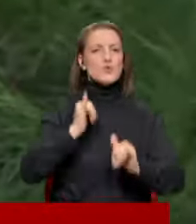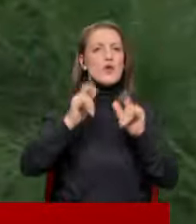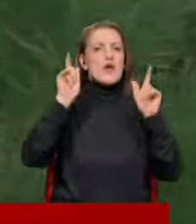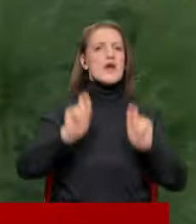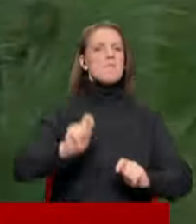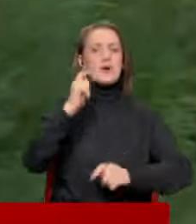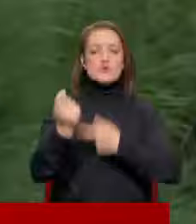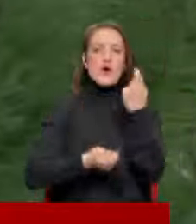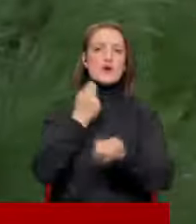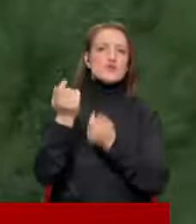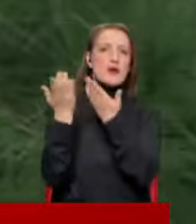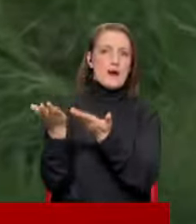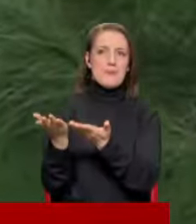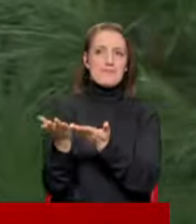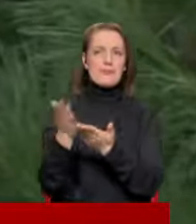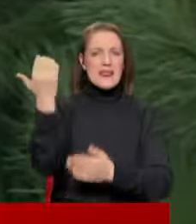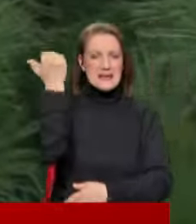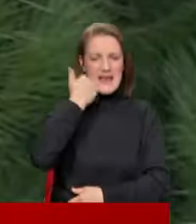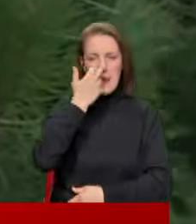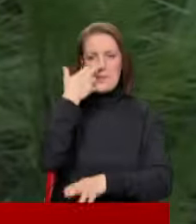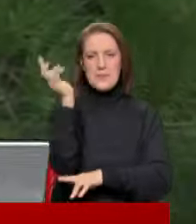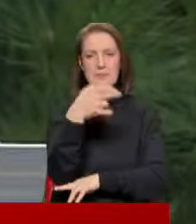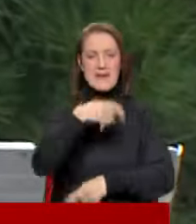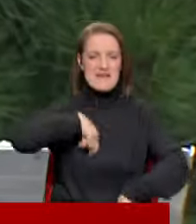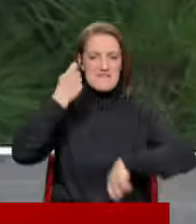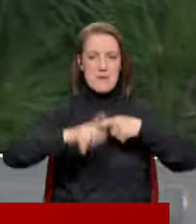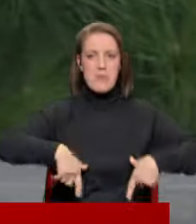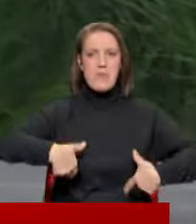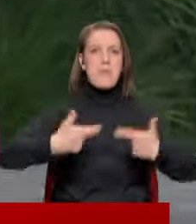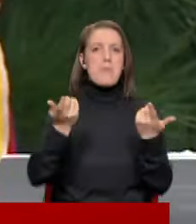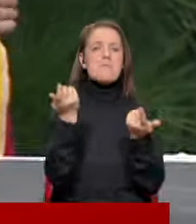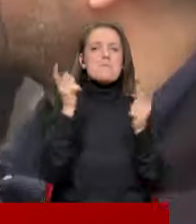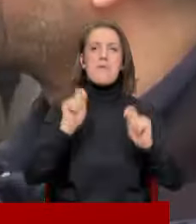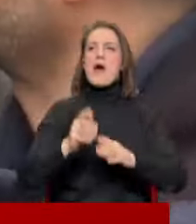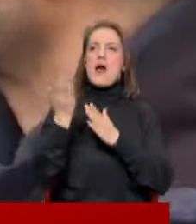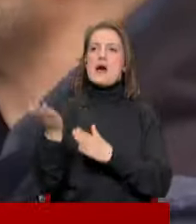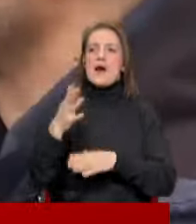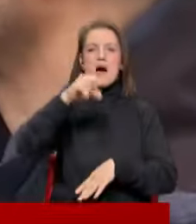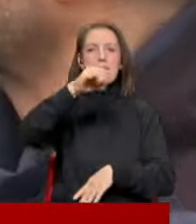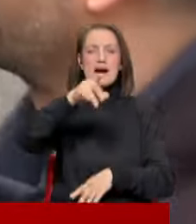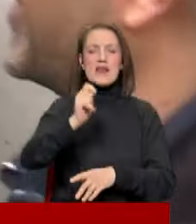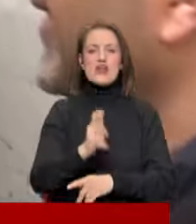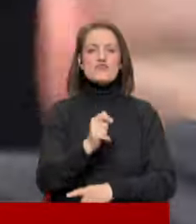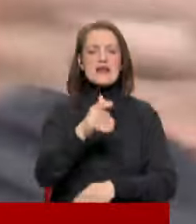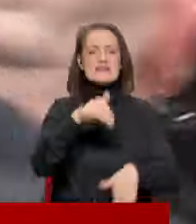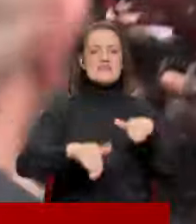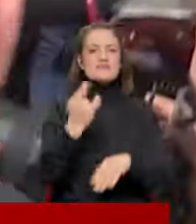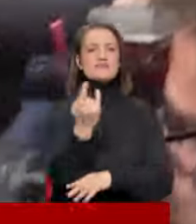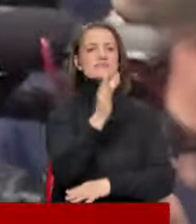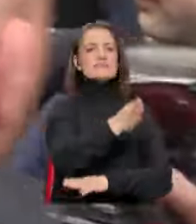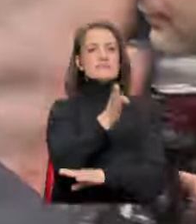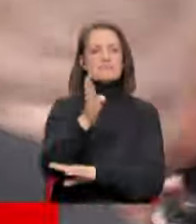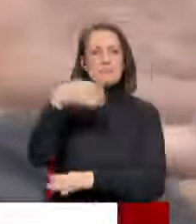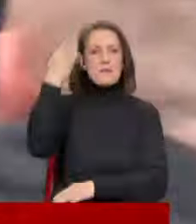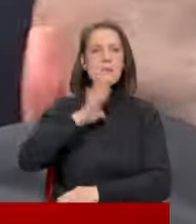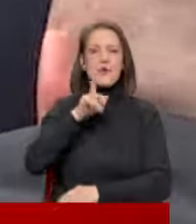yapmaya gayret ederler yalanı dolanı iftirayı işin içine katarlar AK Partili ilçelerde seçim turlarını sürdürüyor